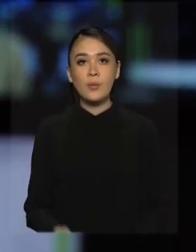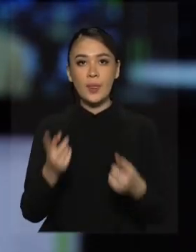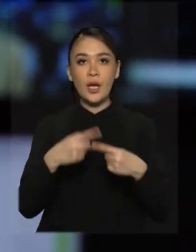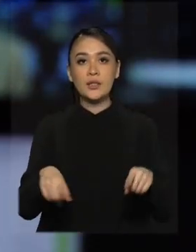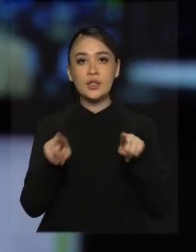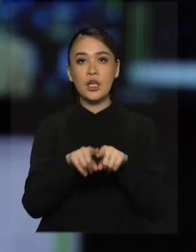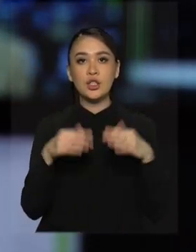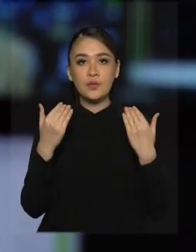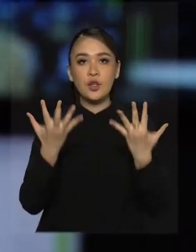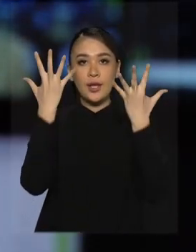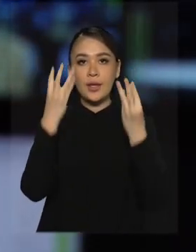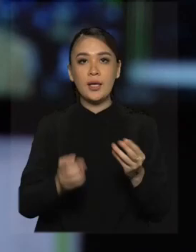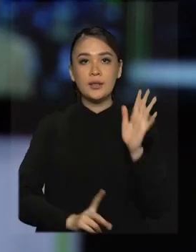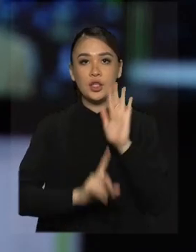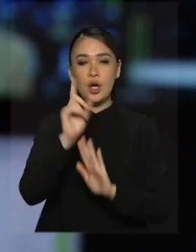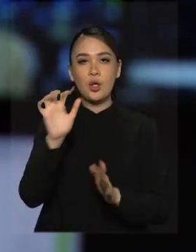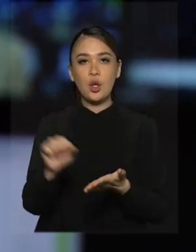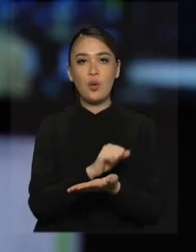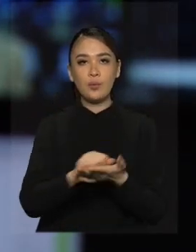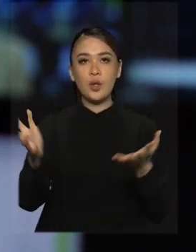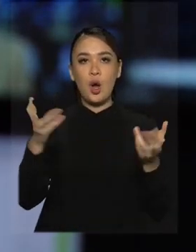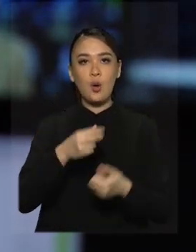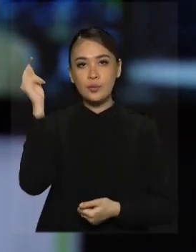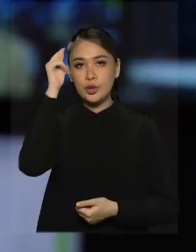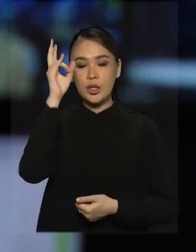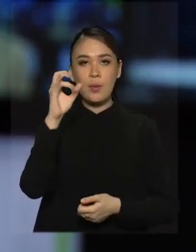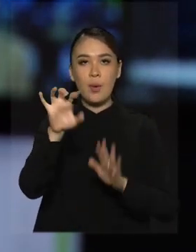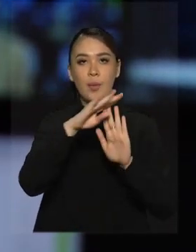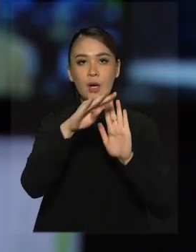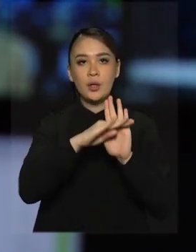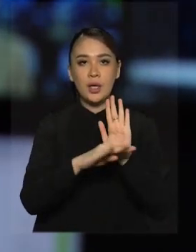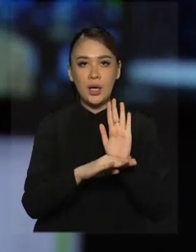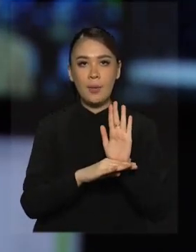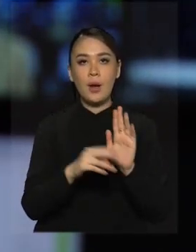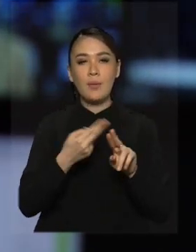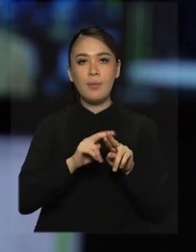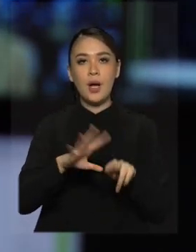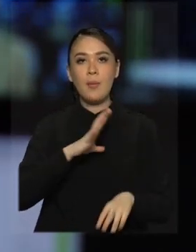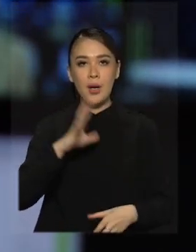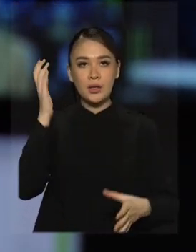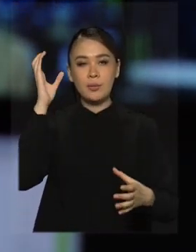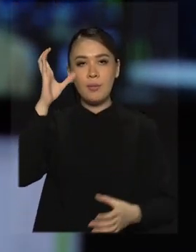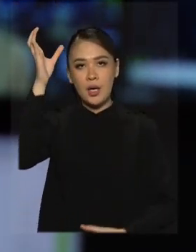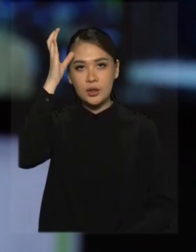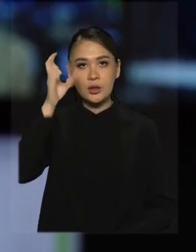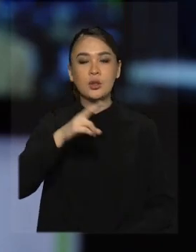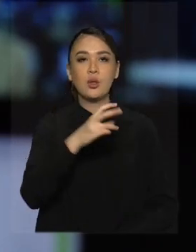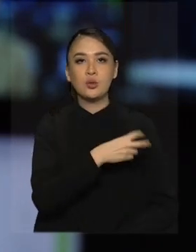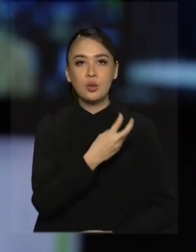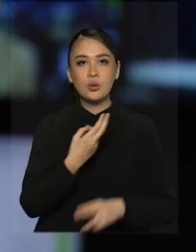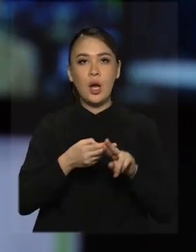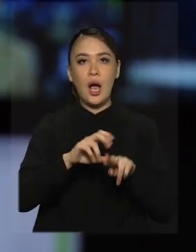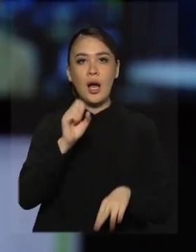Также с сегодняшнего дня начался прием документов на обучение по международным программам магистратуры и докторантуры